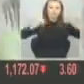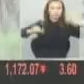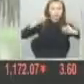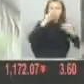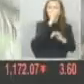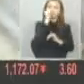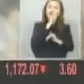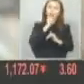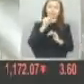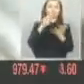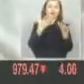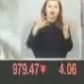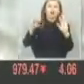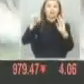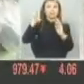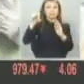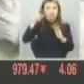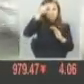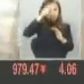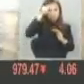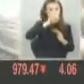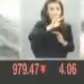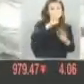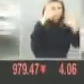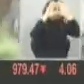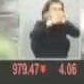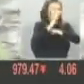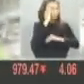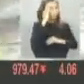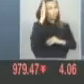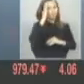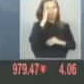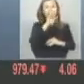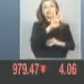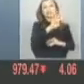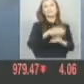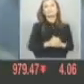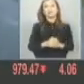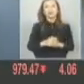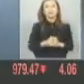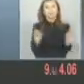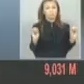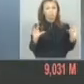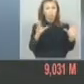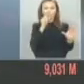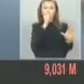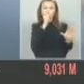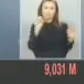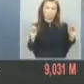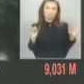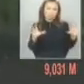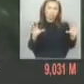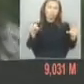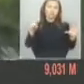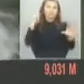าสัตว์ป่าทะเลน้อยถึง4วัน4คืนนั้นจะมีการใช้เครื่องเสียงขนาดใหญ่ซึ่งจะส่งผลกระทบอย่างมากต่อนกที่กำลังทำรัง